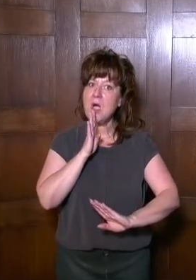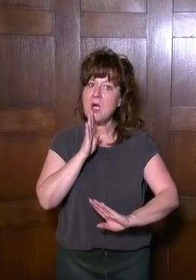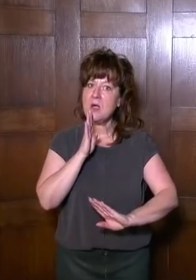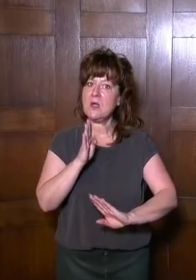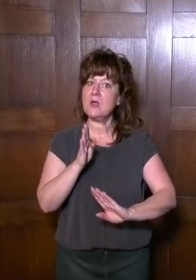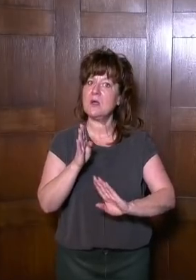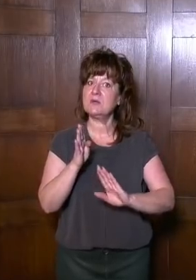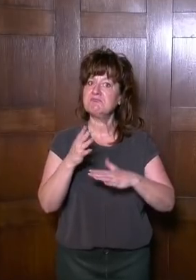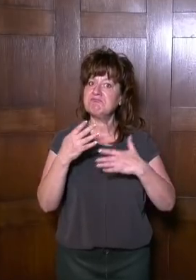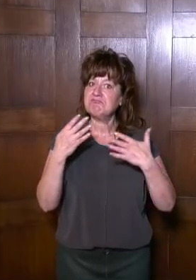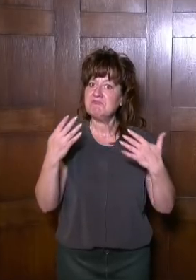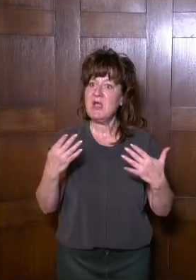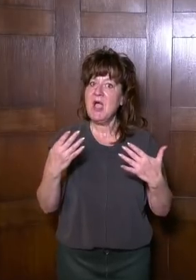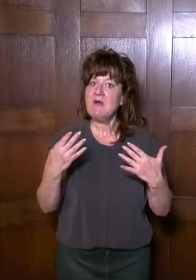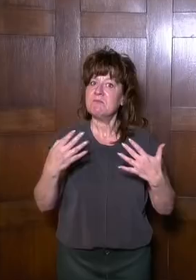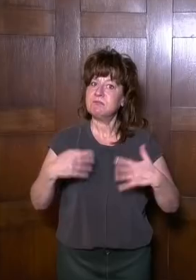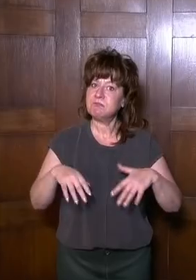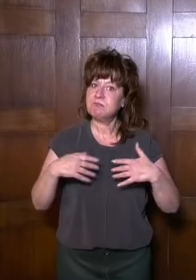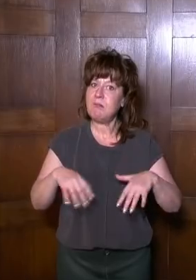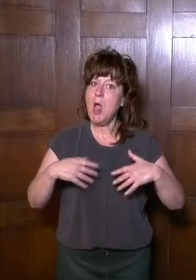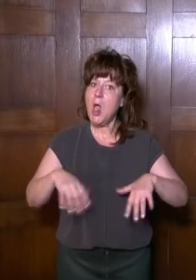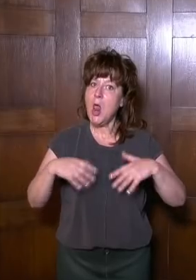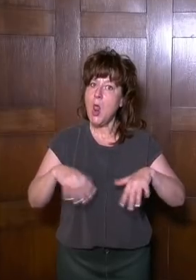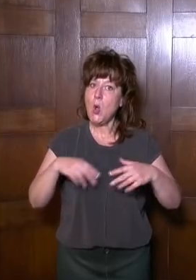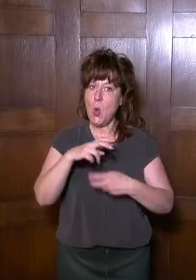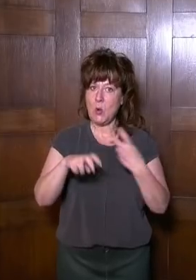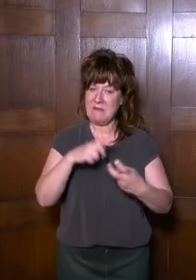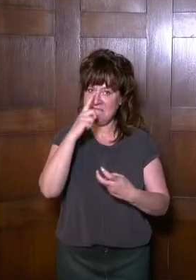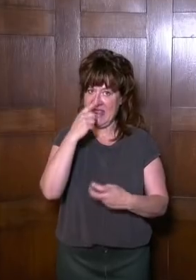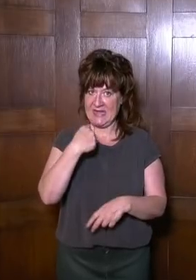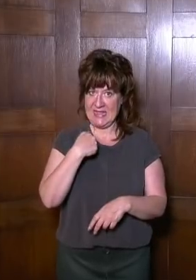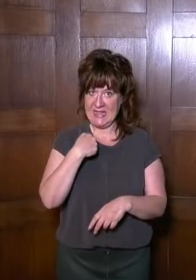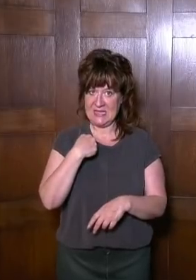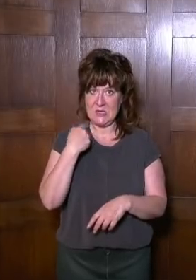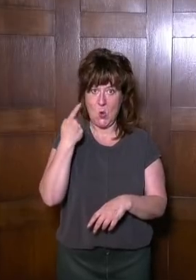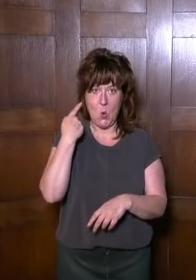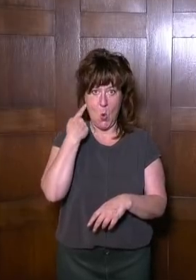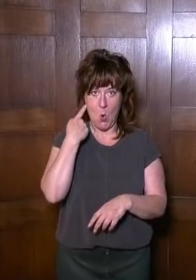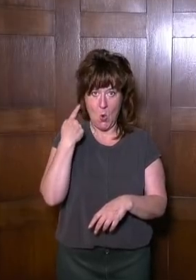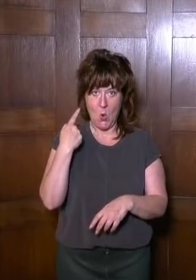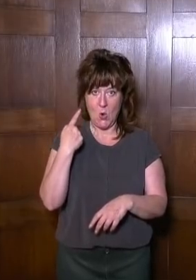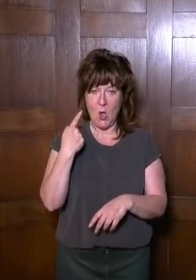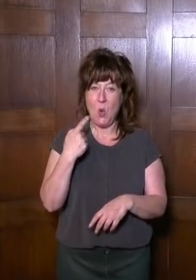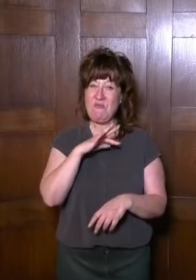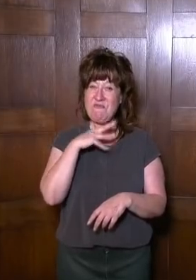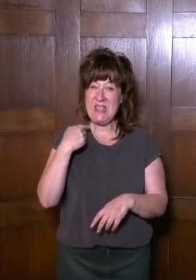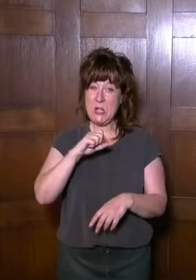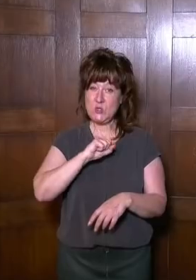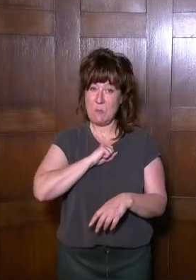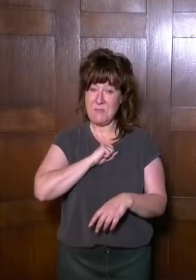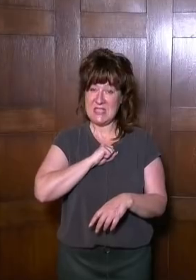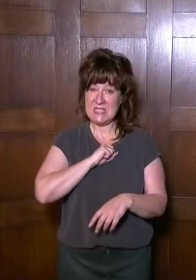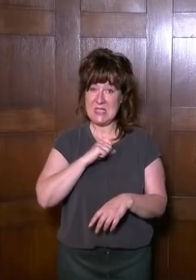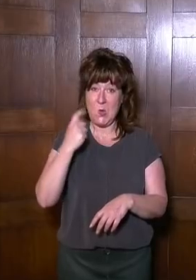ja, relativ nachlässig umgegangen sind. Wenn ich also höre und mit sehr viel Sympathie höre, dass